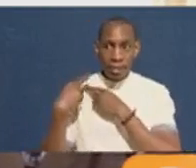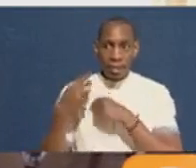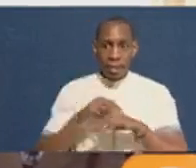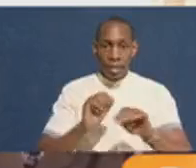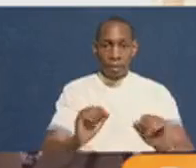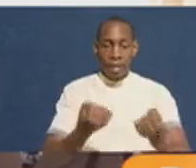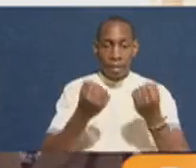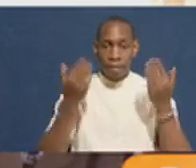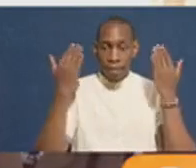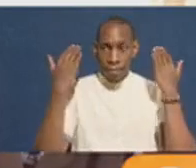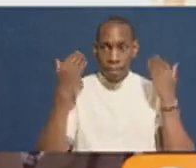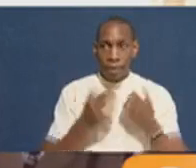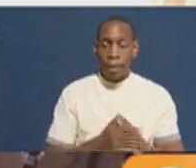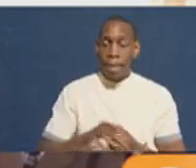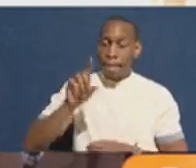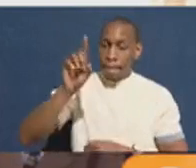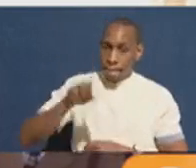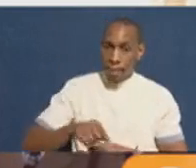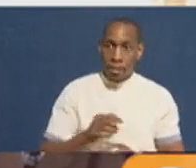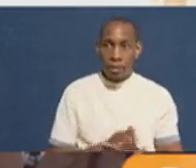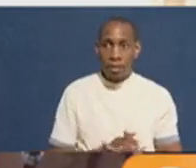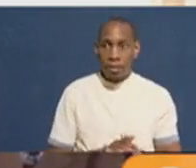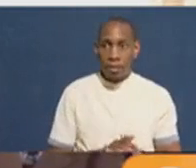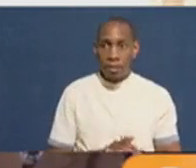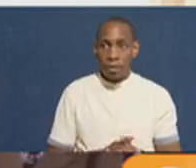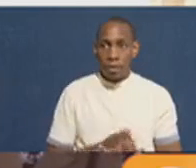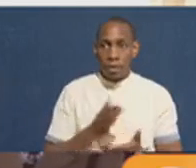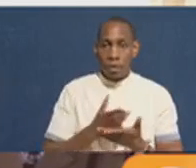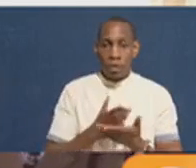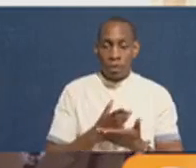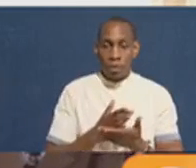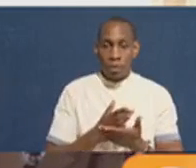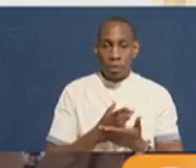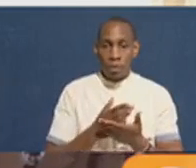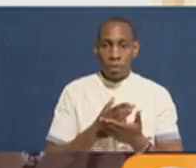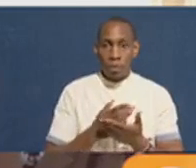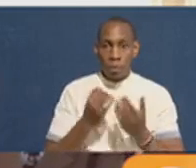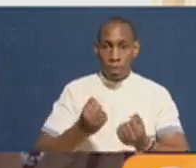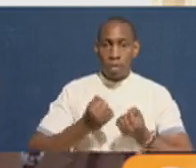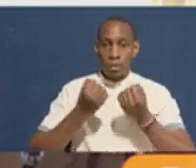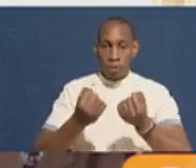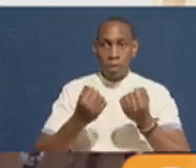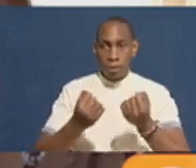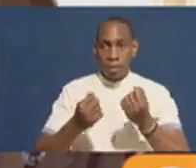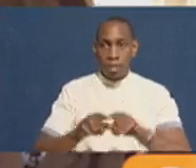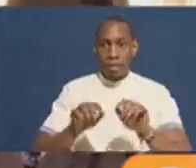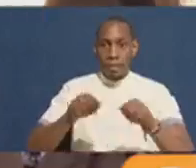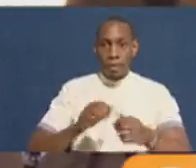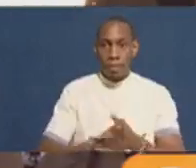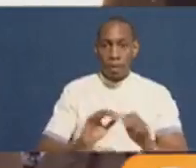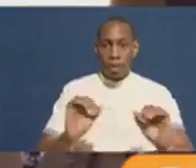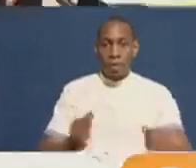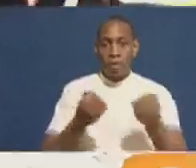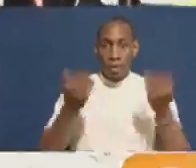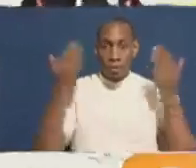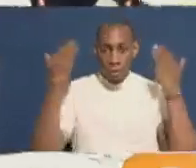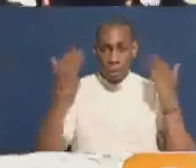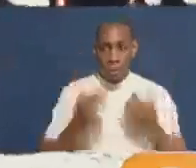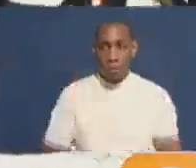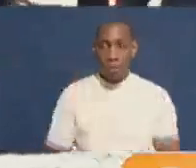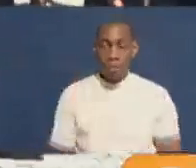Meru. Lazima tuweke shoka mzoba za Japan ili tuweze kukomboa Meru.